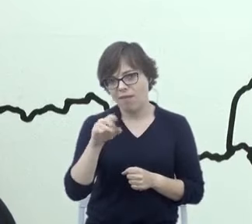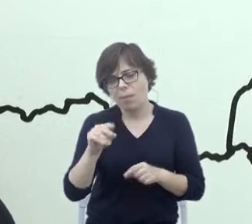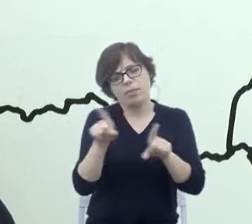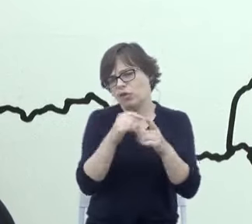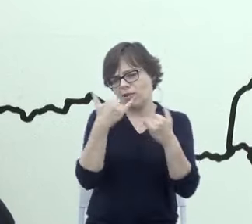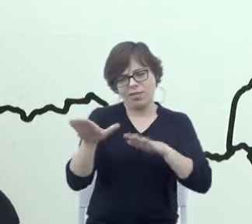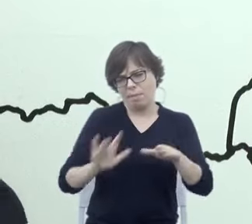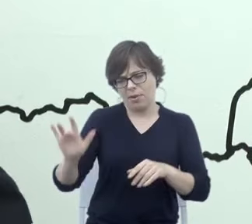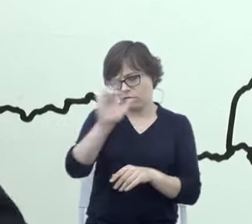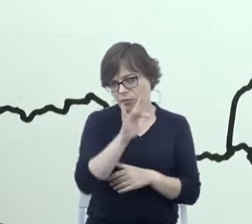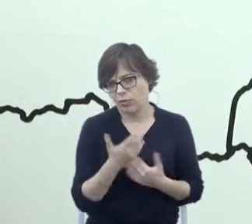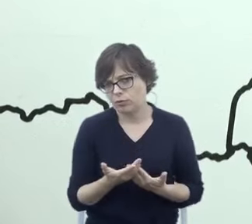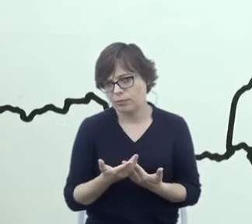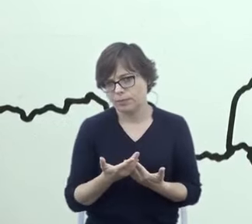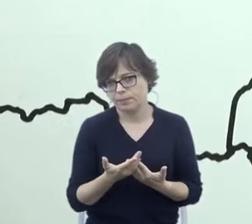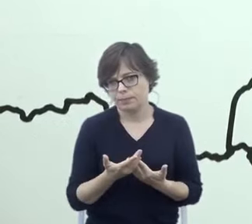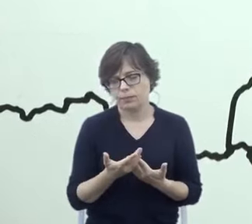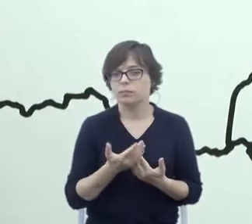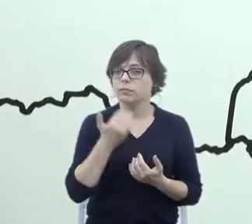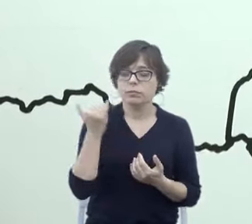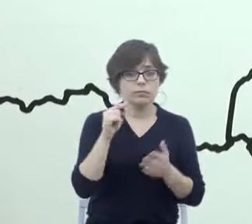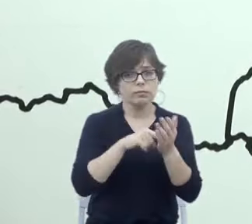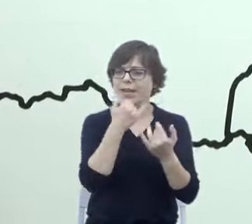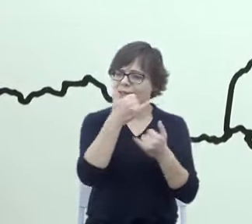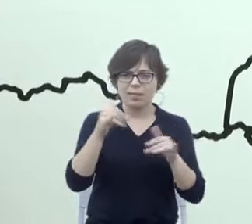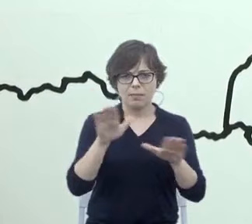innych, gdy dochodzi do akcji